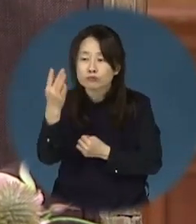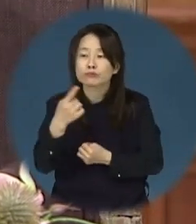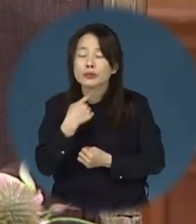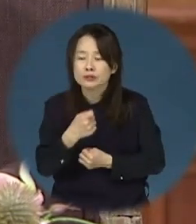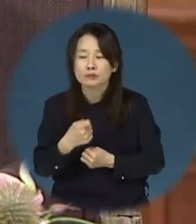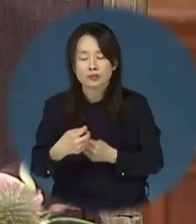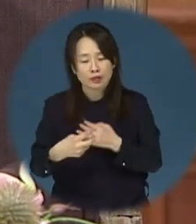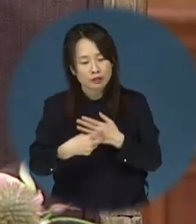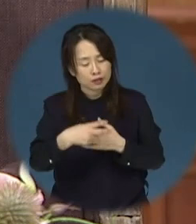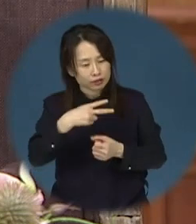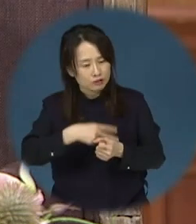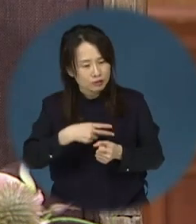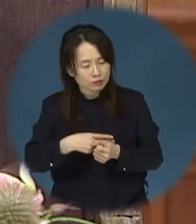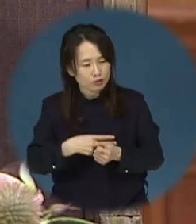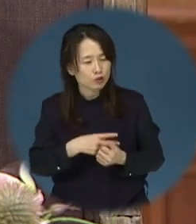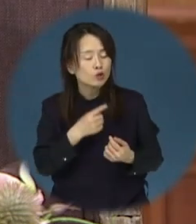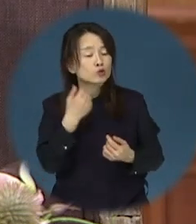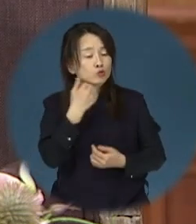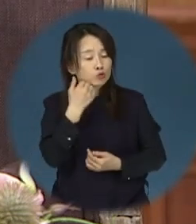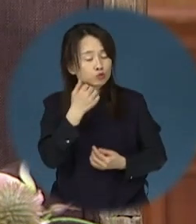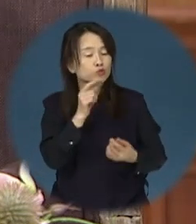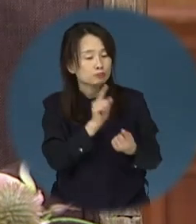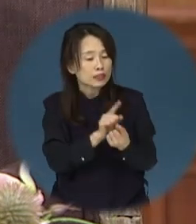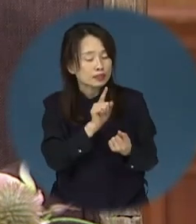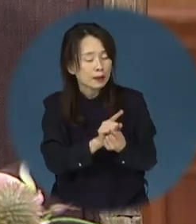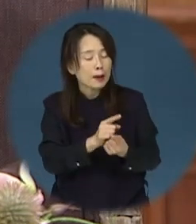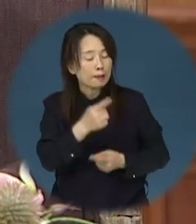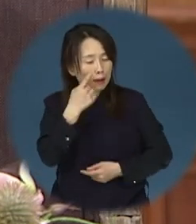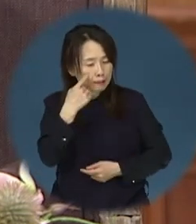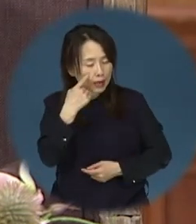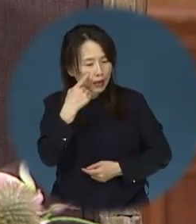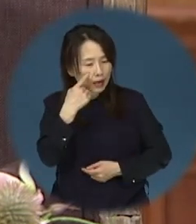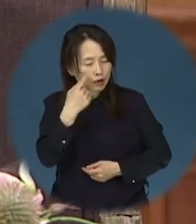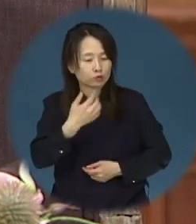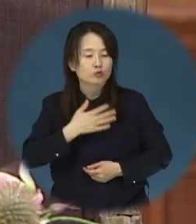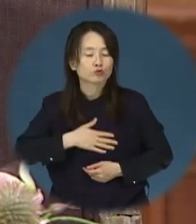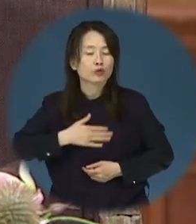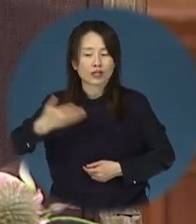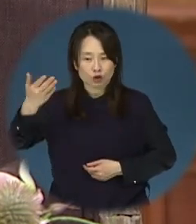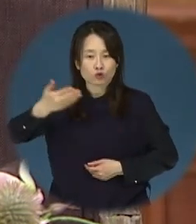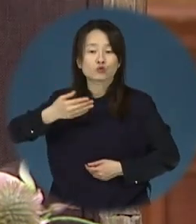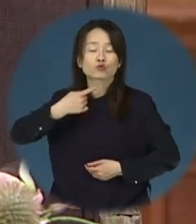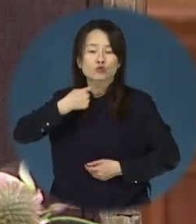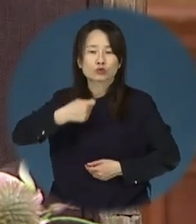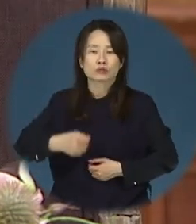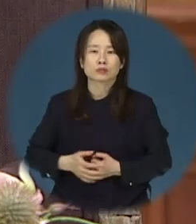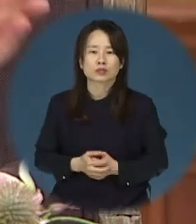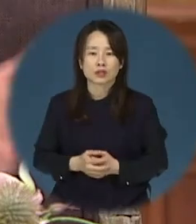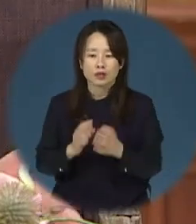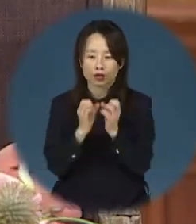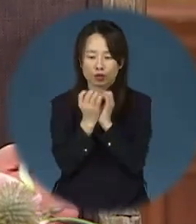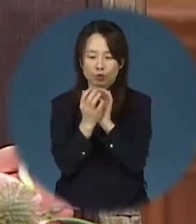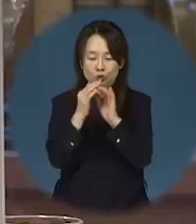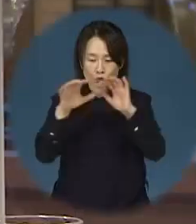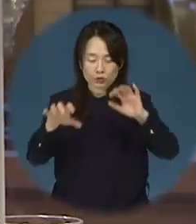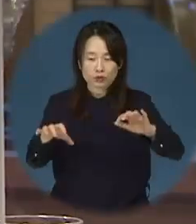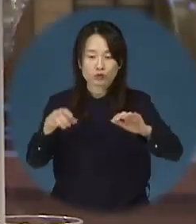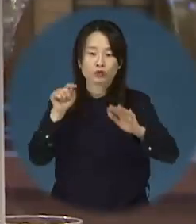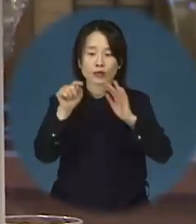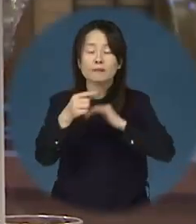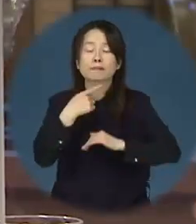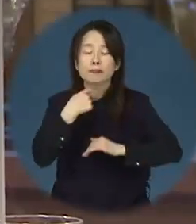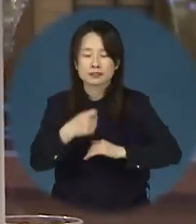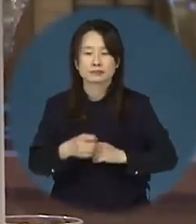선생님이 이렇게 누구를 만나라라고 다 이렇게 가이드를 해주셨어요. 뭐 그 꽃동네도 가보고